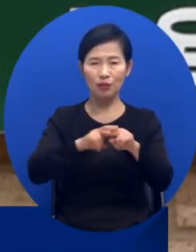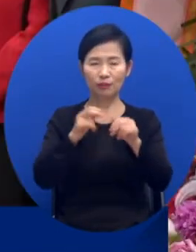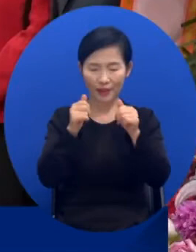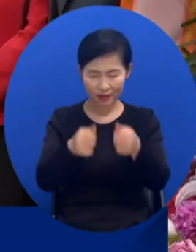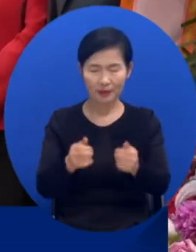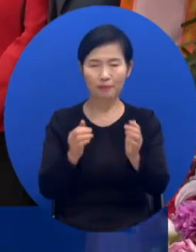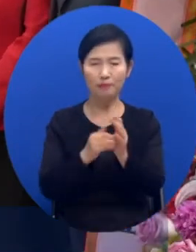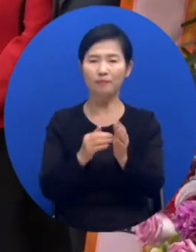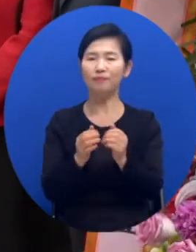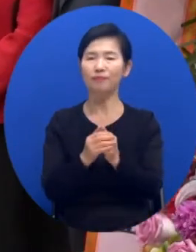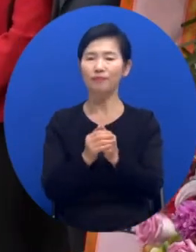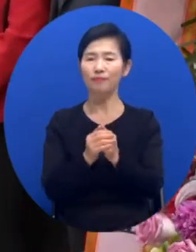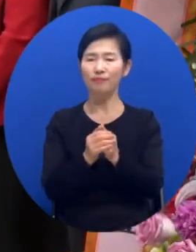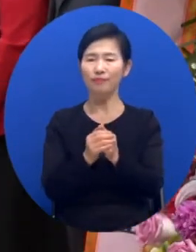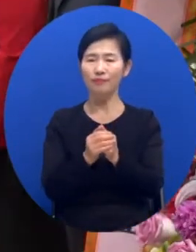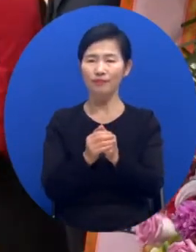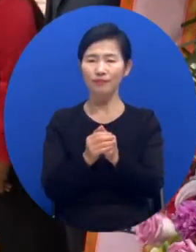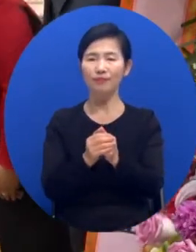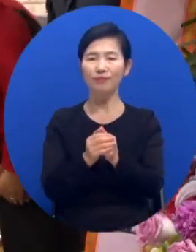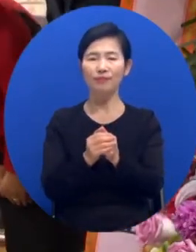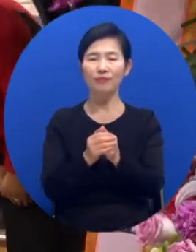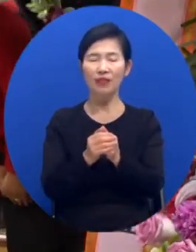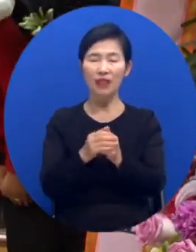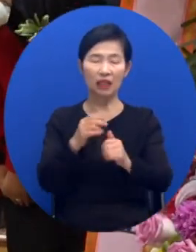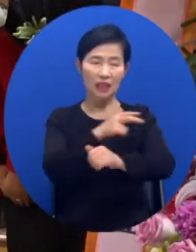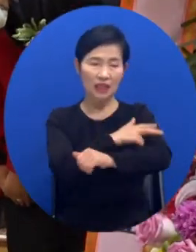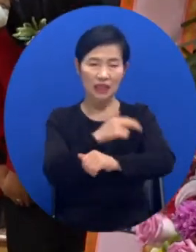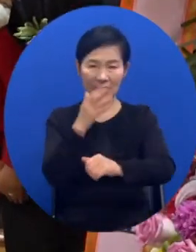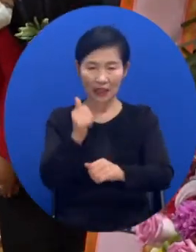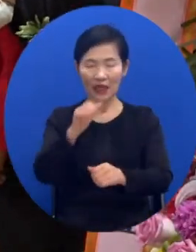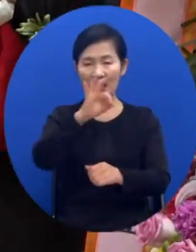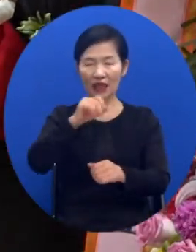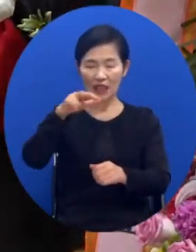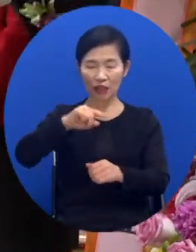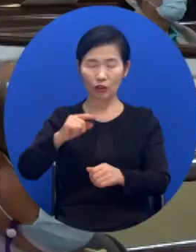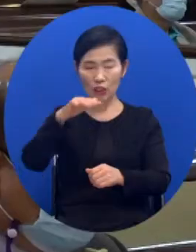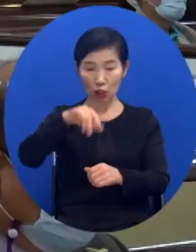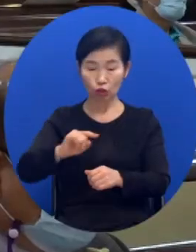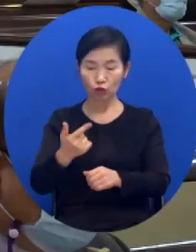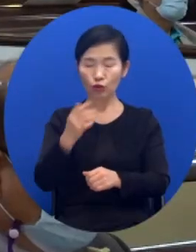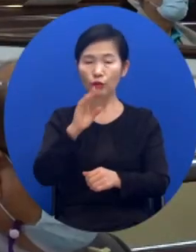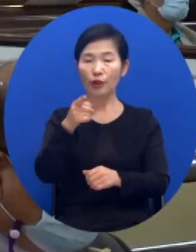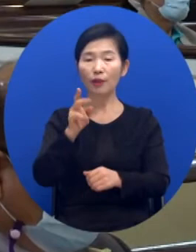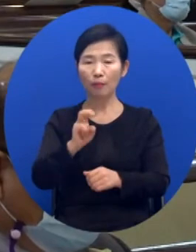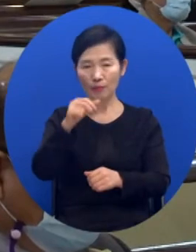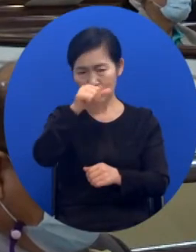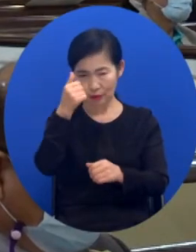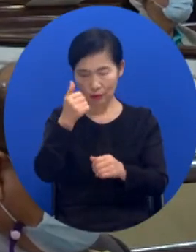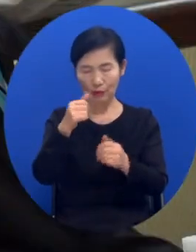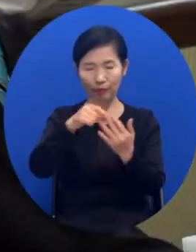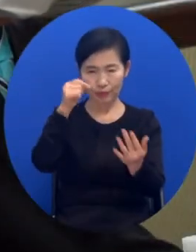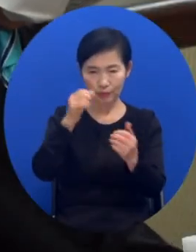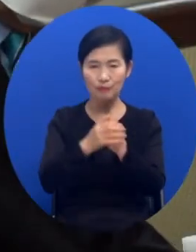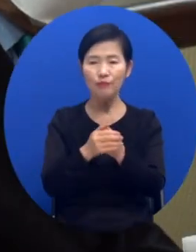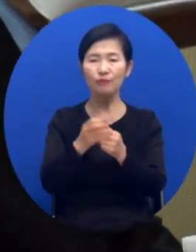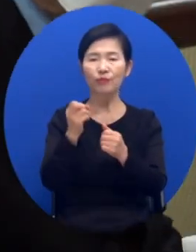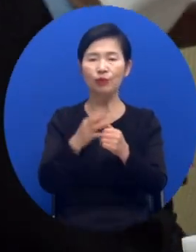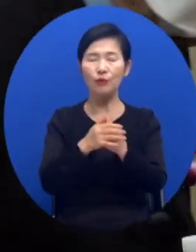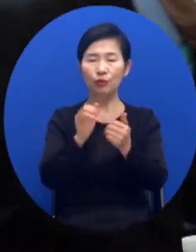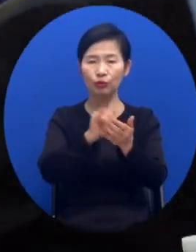드립니다. 신임 이사장으로는 이춘범 장로가 취임했으며 46회기 회장을 역임한